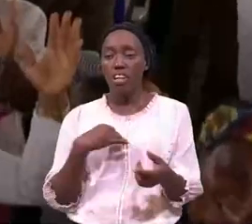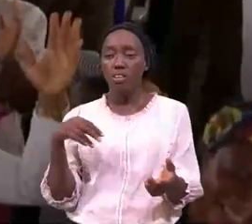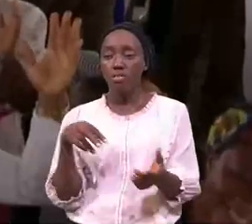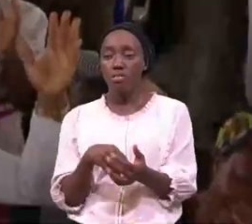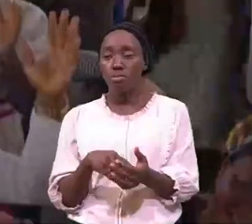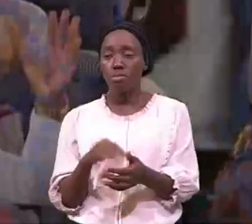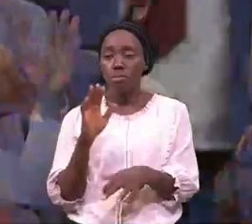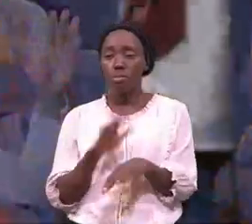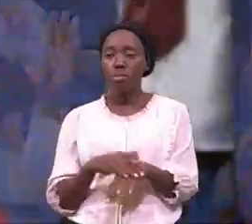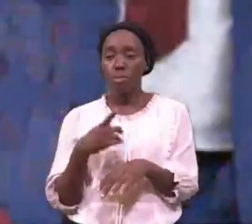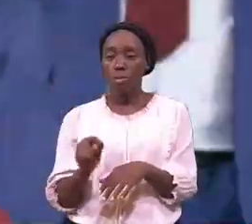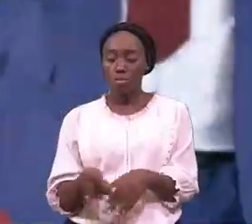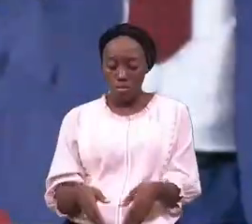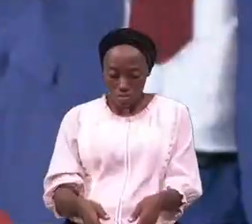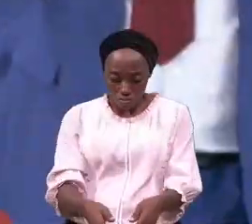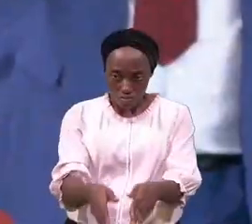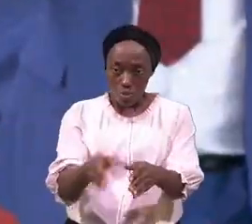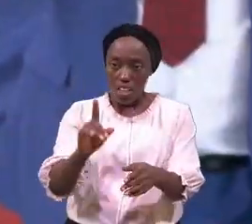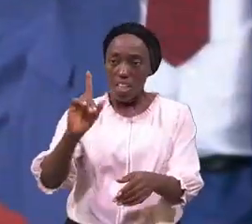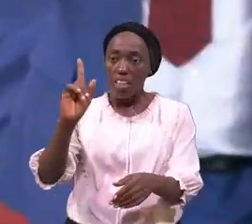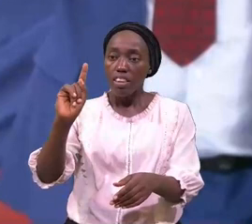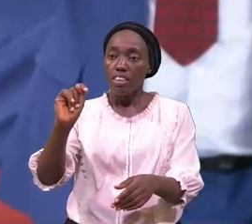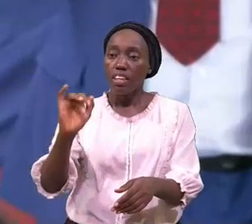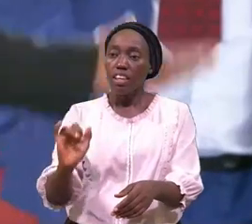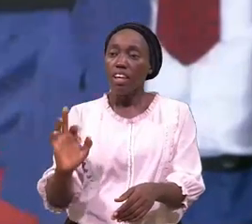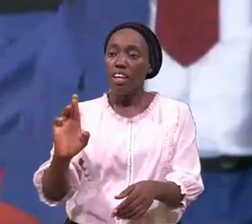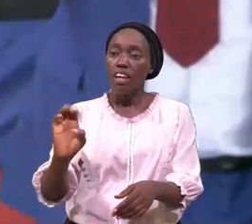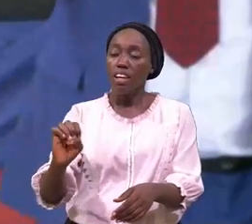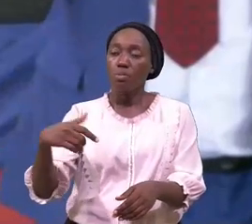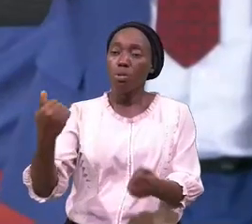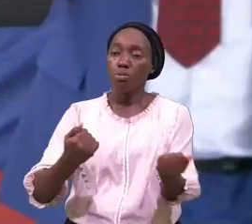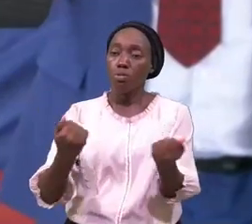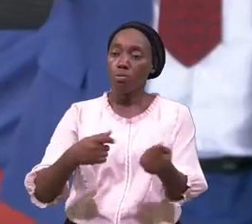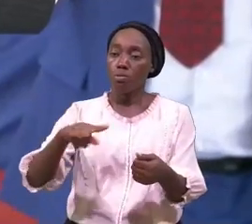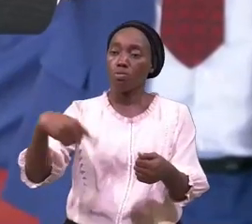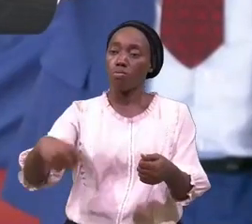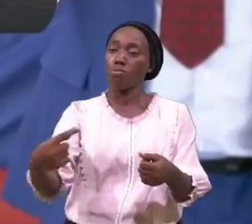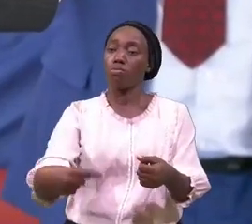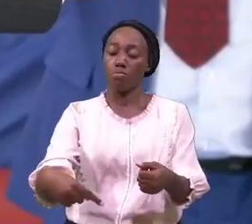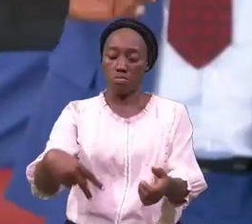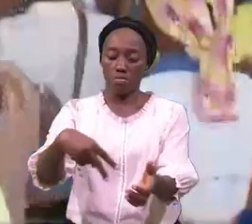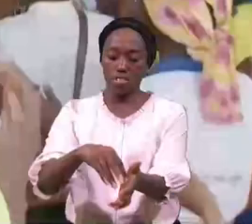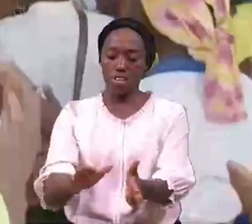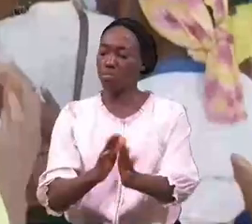Et il est allé rester sur les traces du véhicule. Il dit, je l'ai eu.